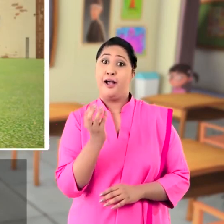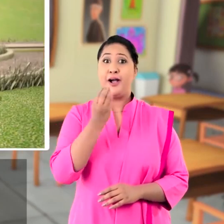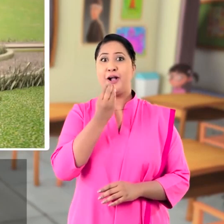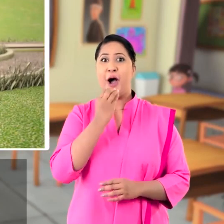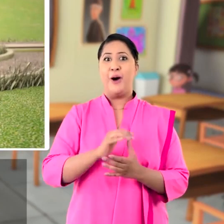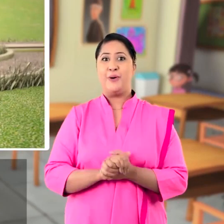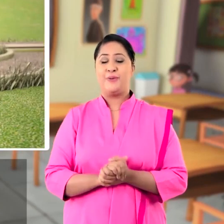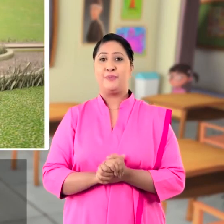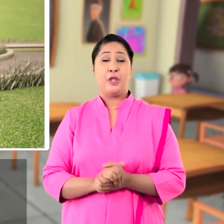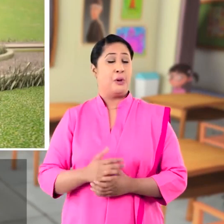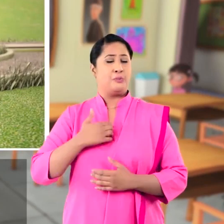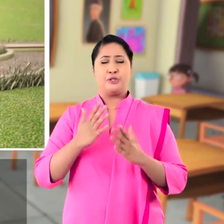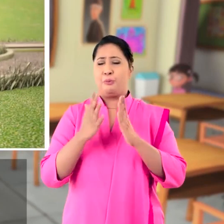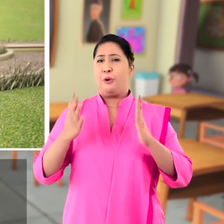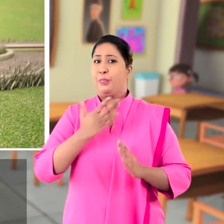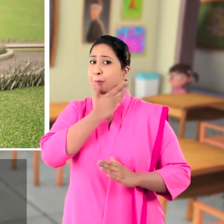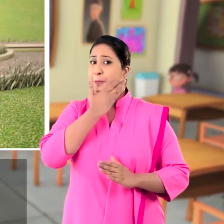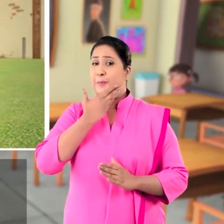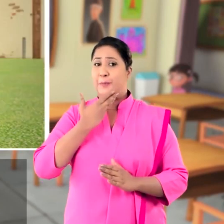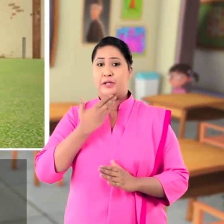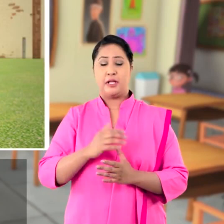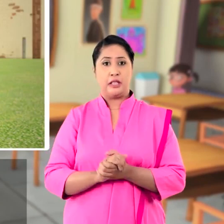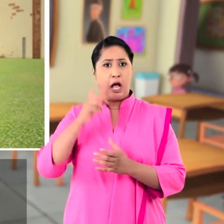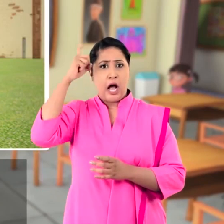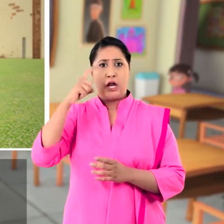डे? हाँ, तीन डे तो बहुत मजेदार